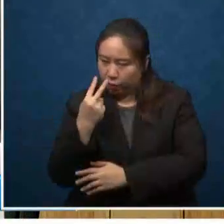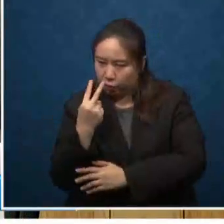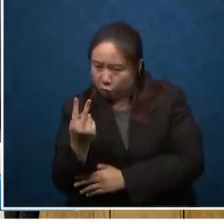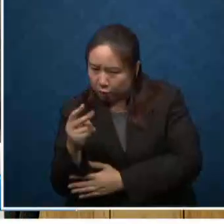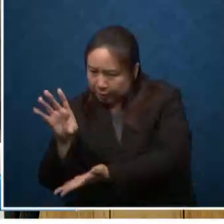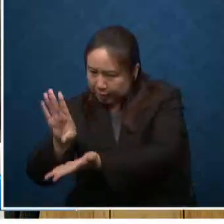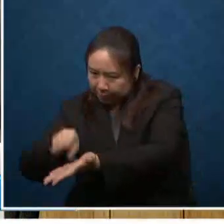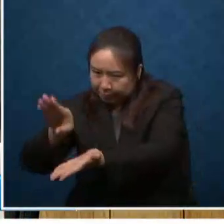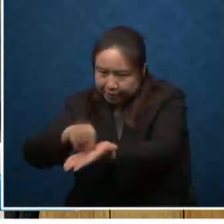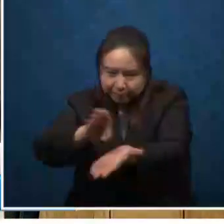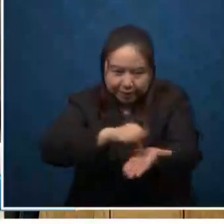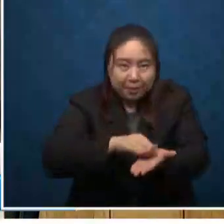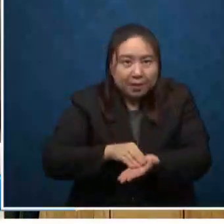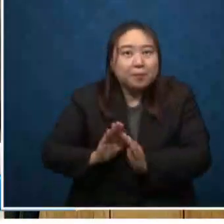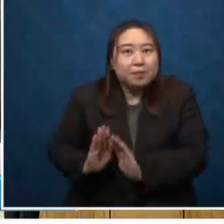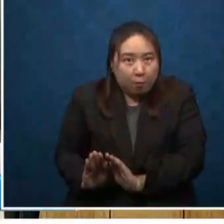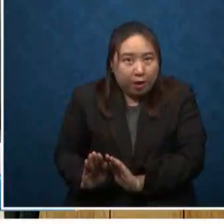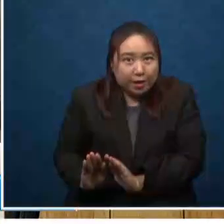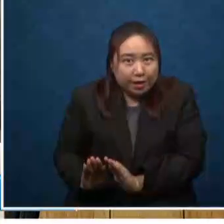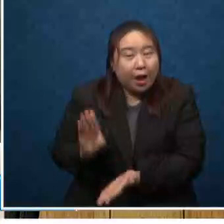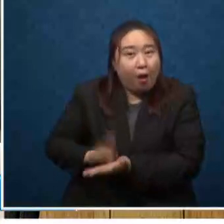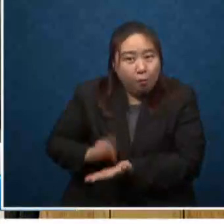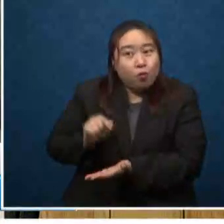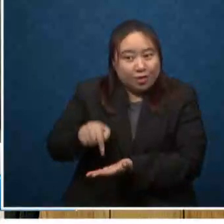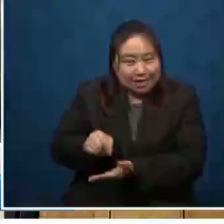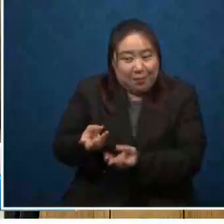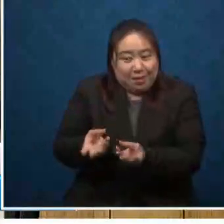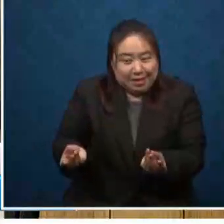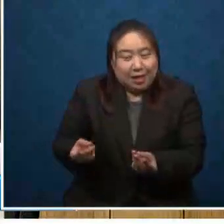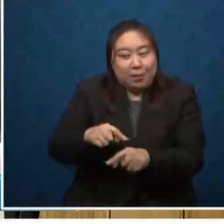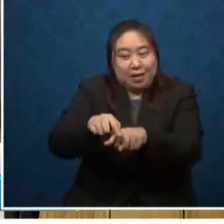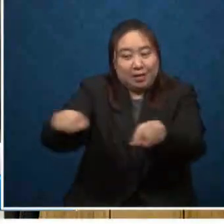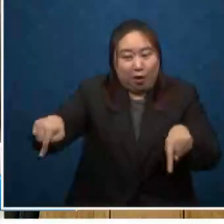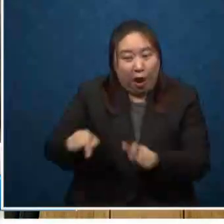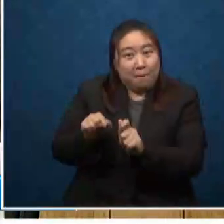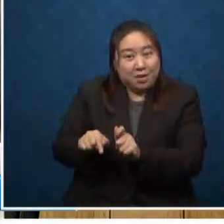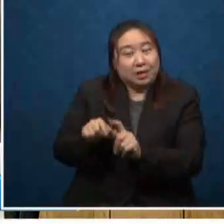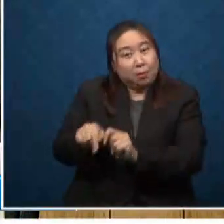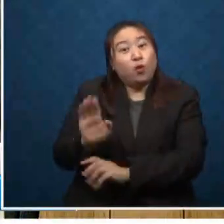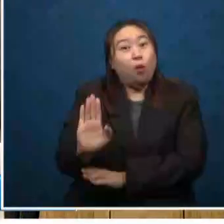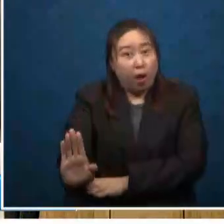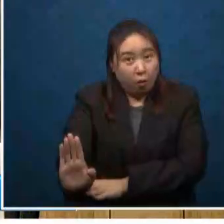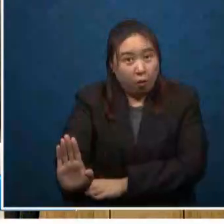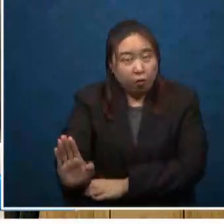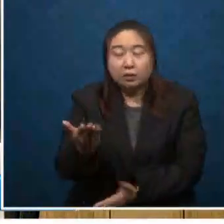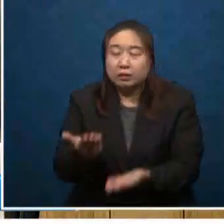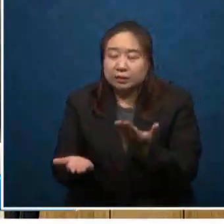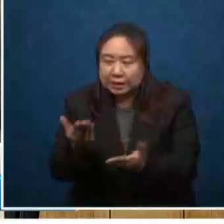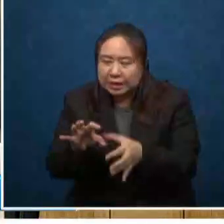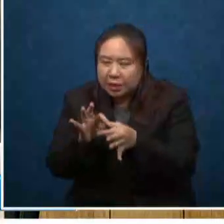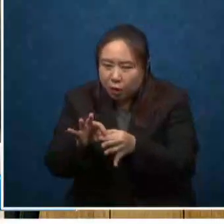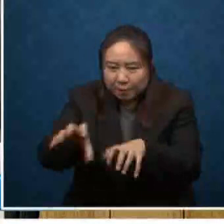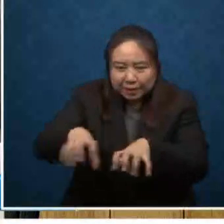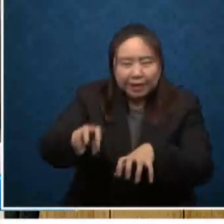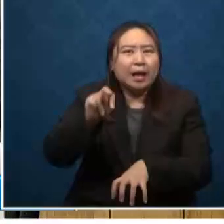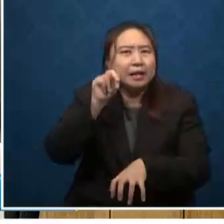แกนข้อมูลมาเก็บเอาไว้กลายเป็นข้อมูลของพื้นที่ของท้องถิ่นของตัวเองแม้กระทั่งเรื่องที่เกี่ยวข้องกับเรื่องของผังการจัดการ